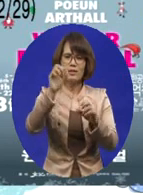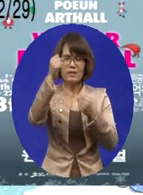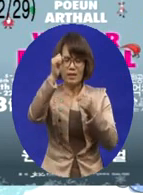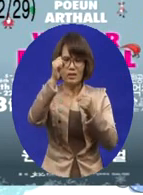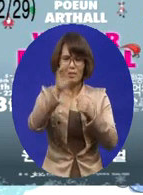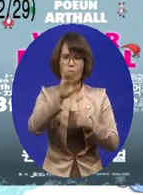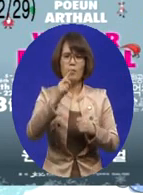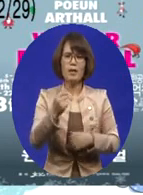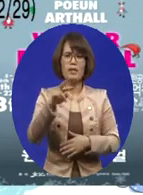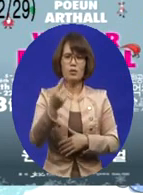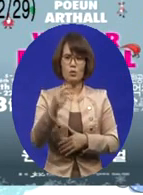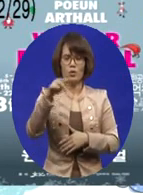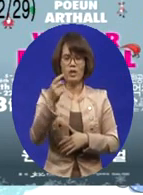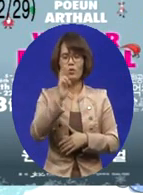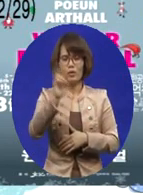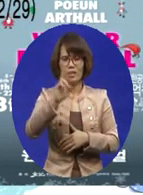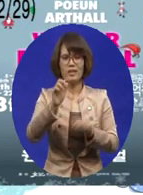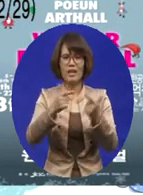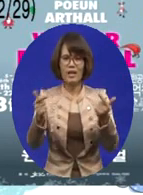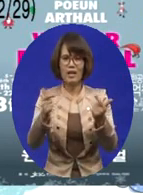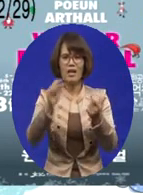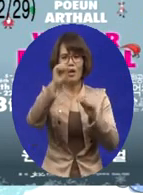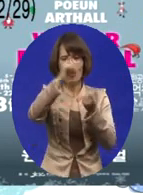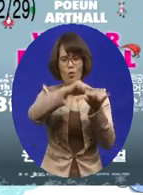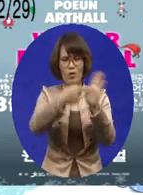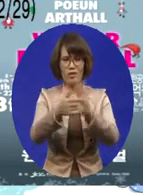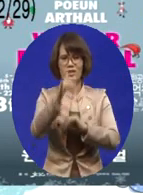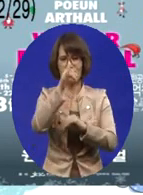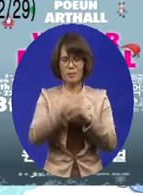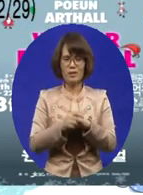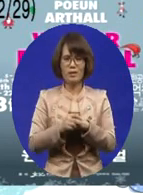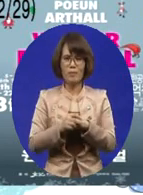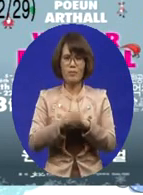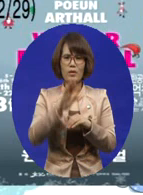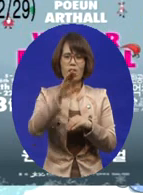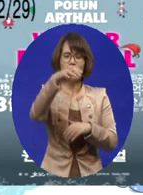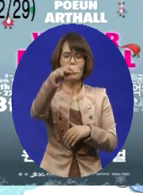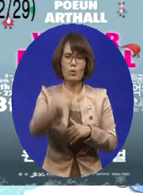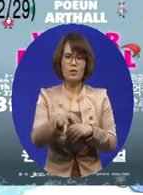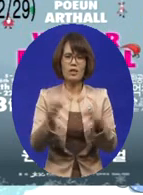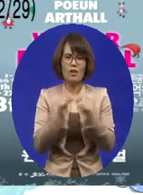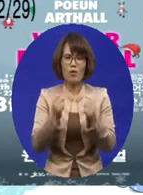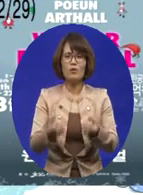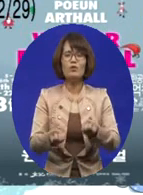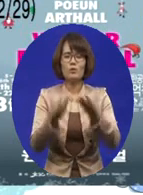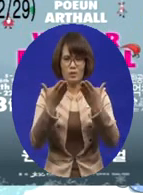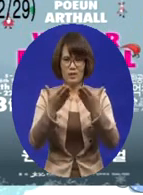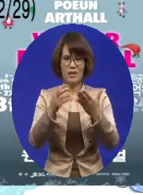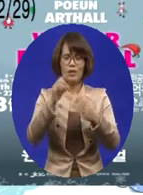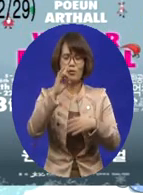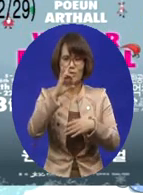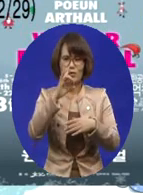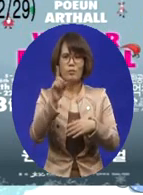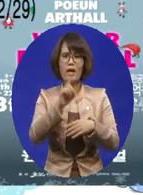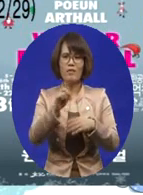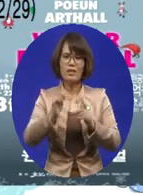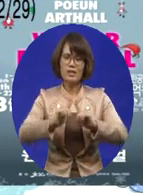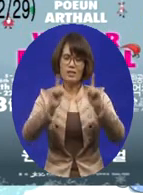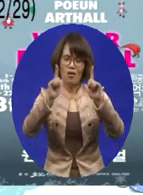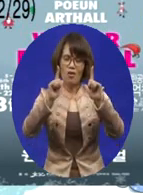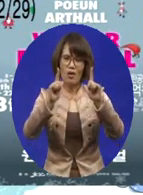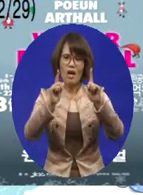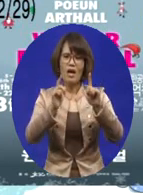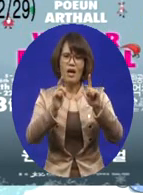판소리, 가요, 클래식 등 다양한 장르의 공연을 시리즈로 마련합니다. 고운 아트홀 윈터 페스티벌, 자세한 일정과 공연